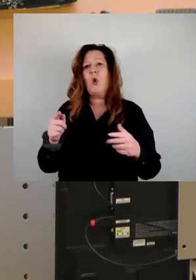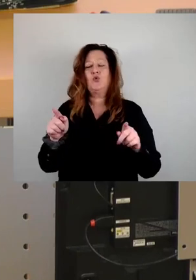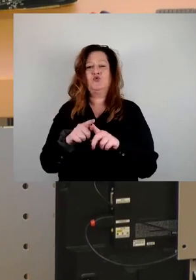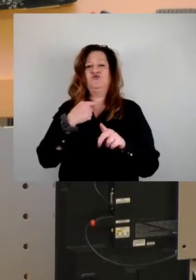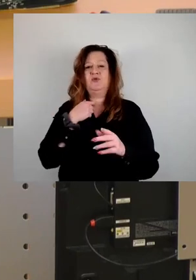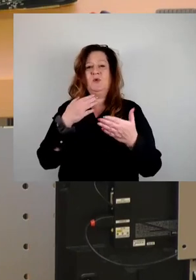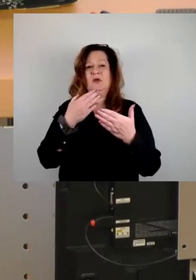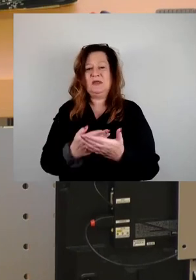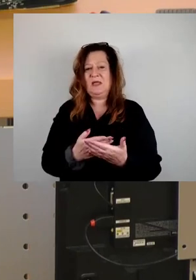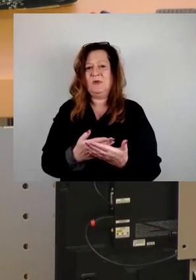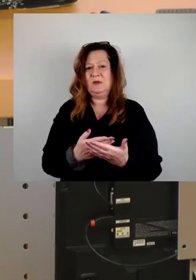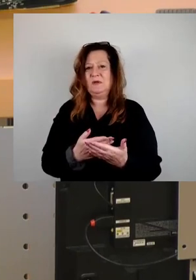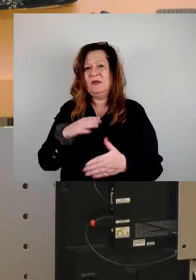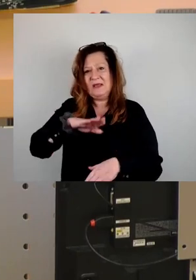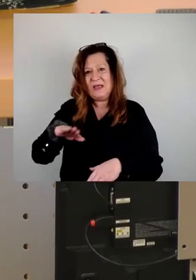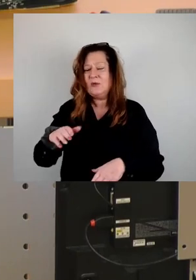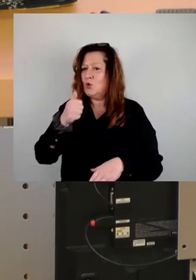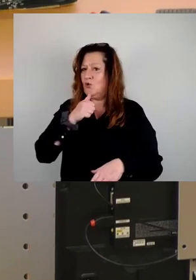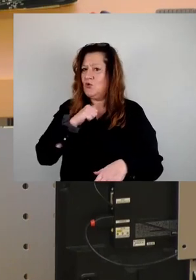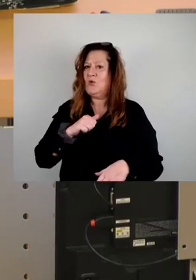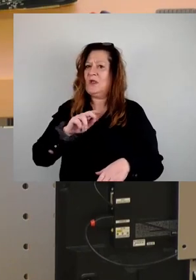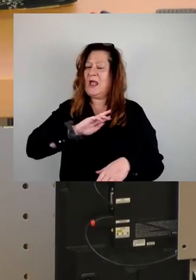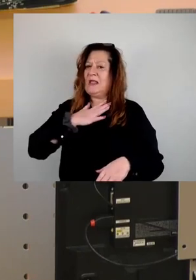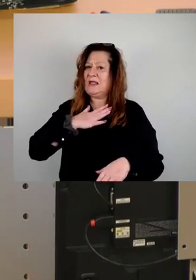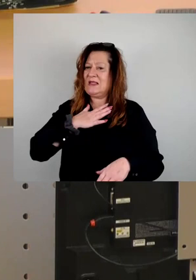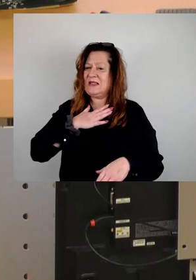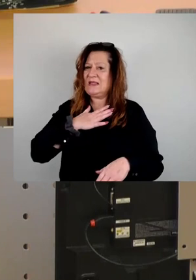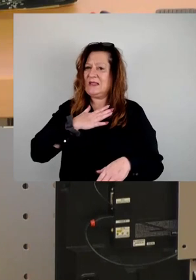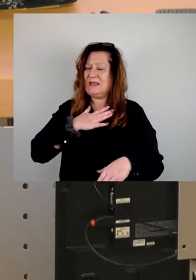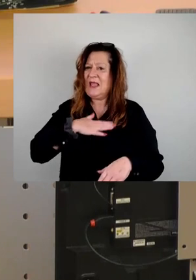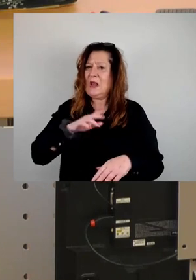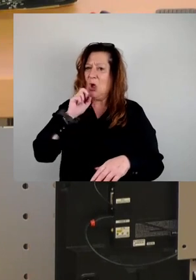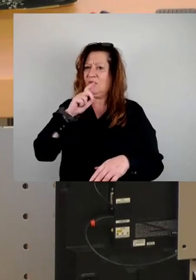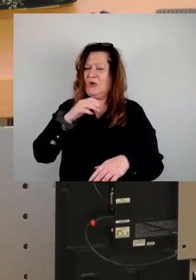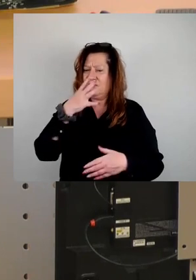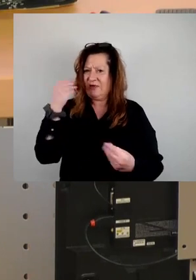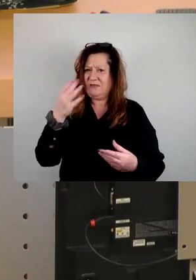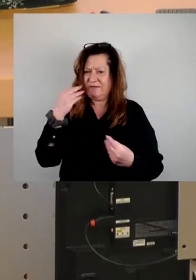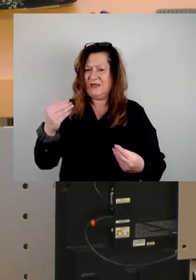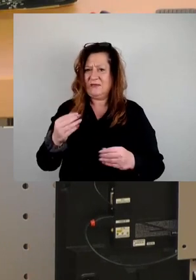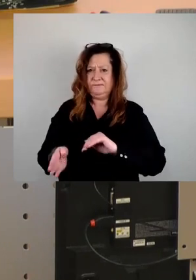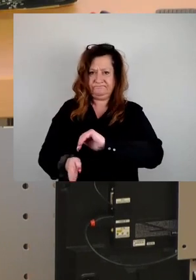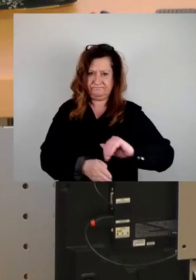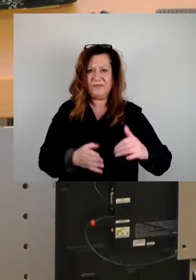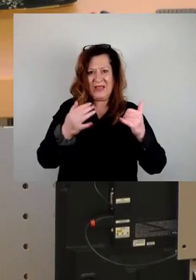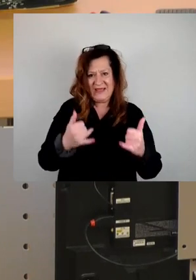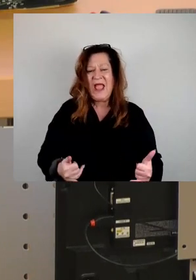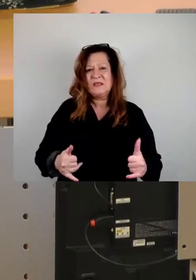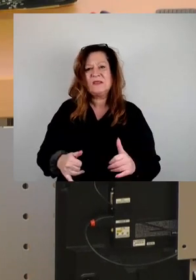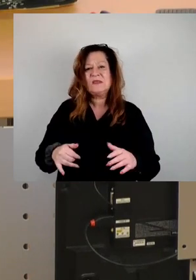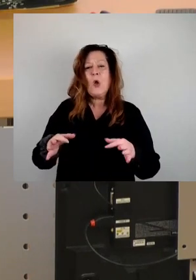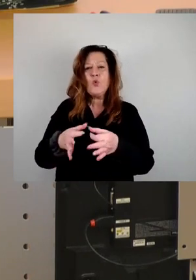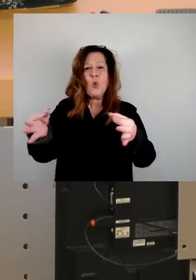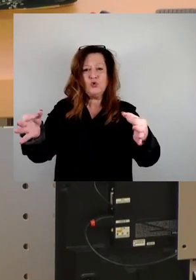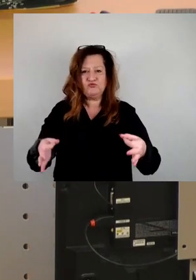gelangen bei solchen Dingen auch gern unter die Räder. Jetzt noch zu der Grundstücksgeschichte. Ja, das ist eine ganze Menge Geld,